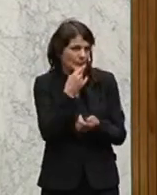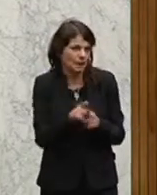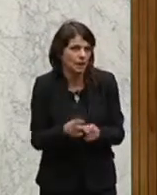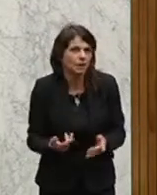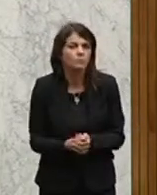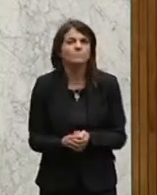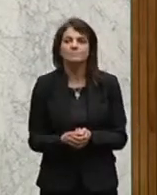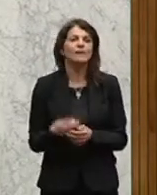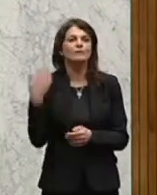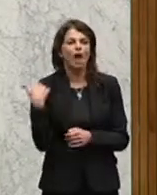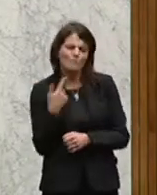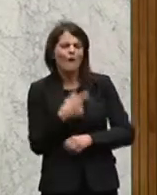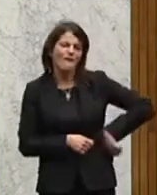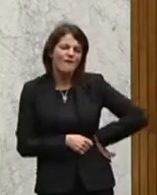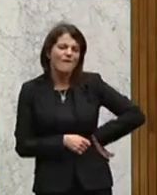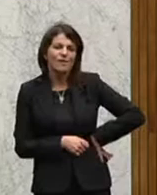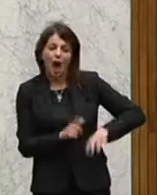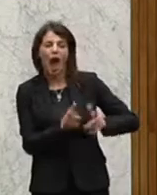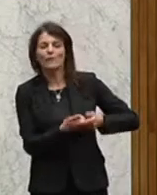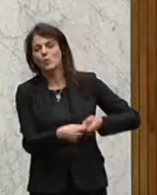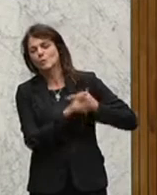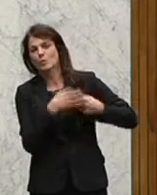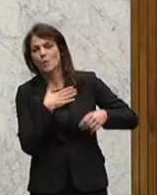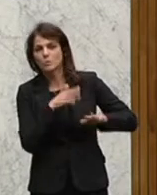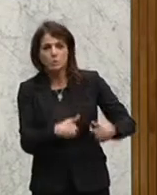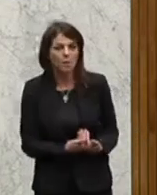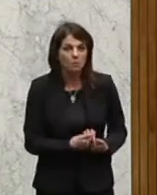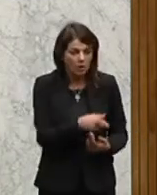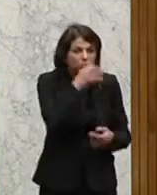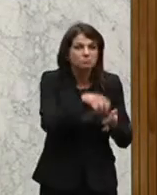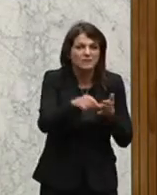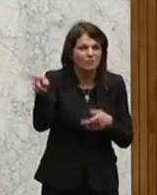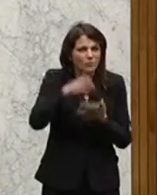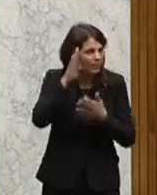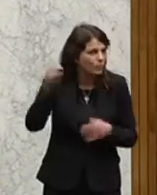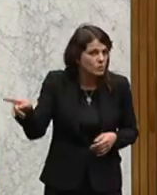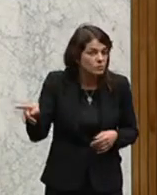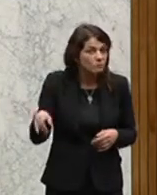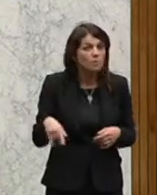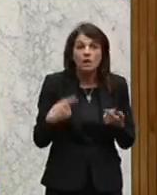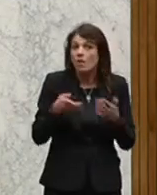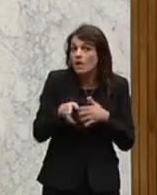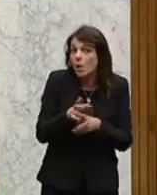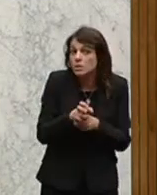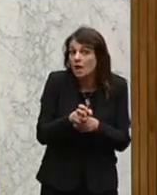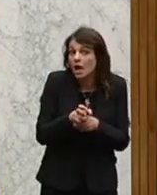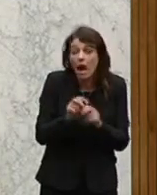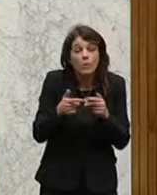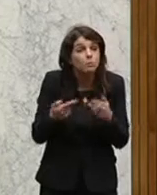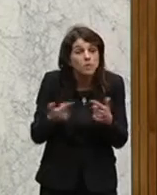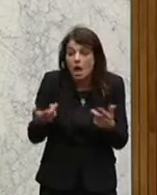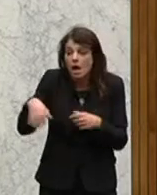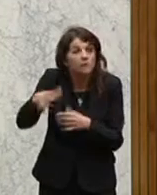hat, darauf verlassen, dass es eine Haftung gibt, die niemals bezahlt werden kann. Nur was passiert dann mit Niederösterreich und mit anderen